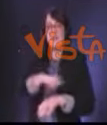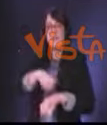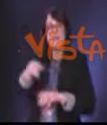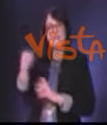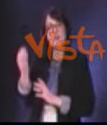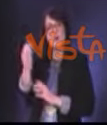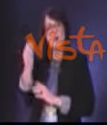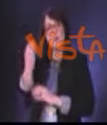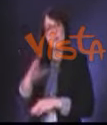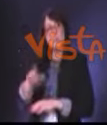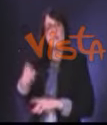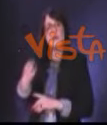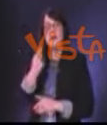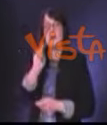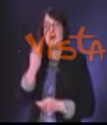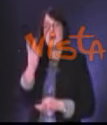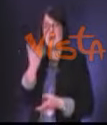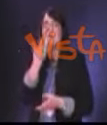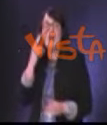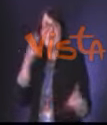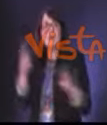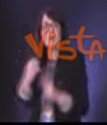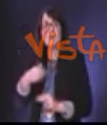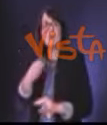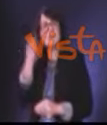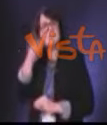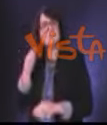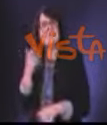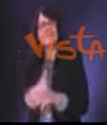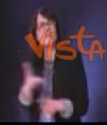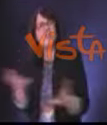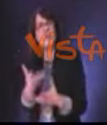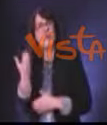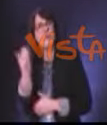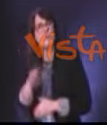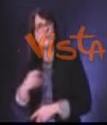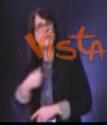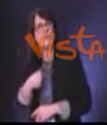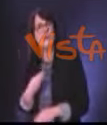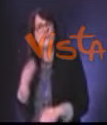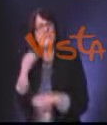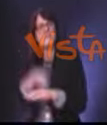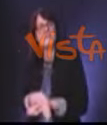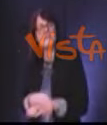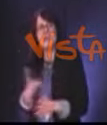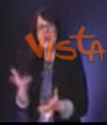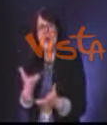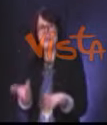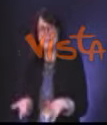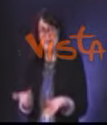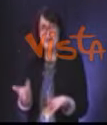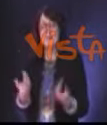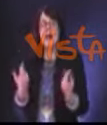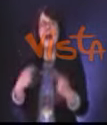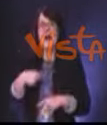culturali e io dico, che c'entro io con la cultura? Poi ho scoperto, questa carica è bellissima, perché di solito in questi